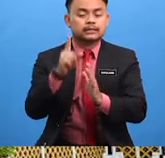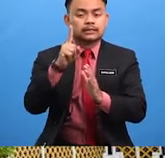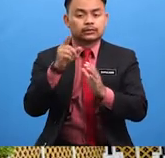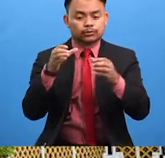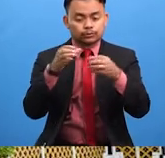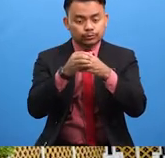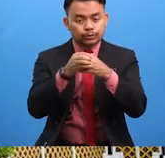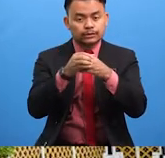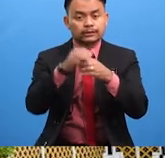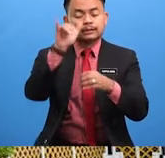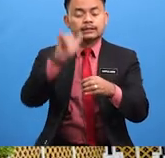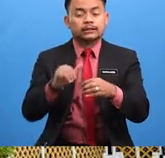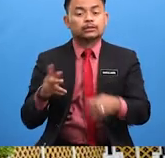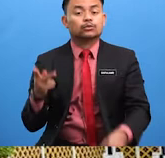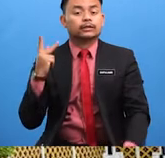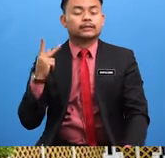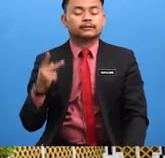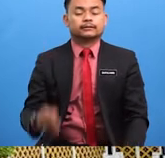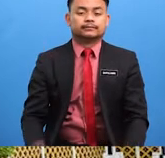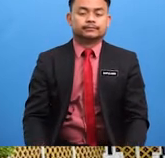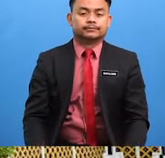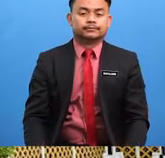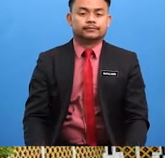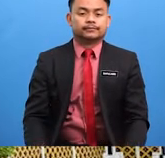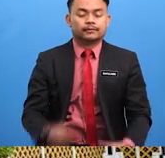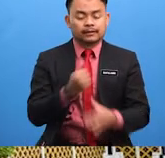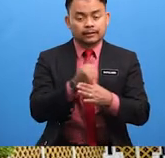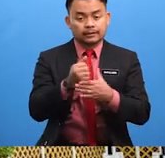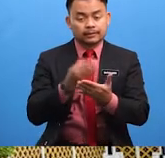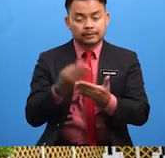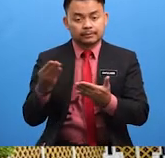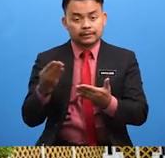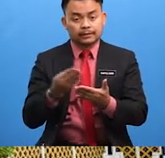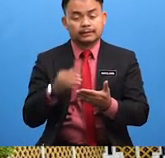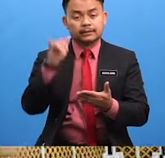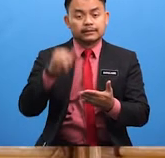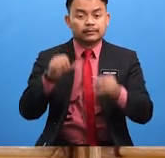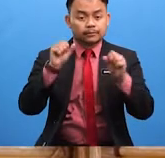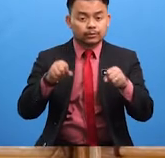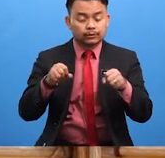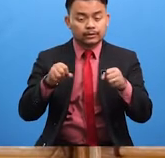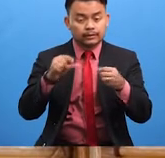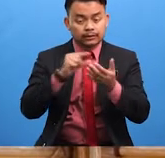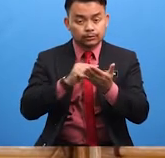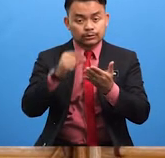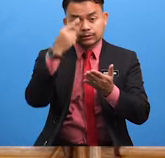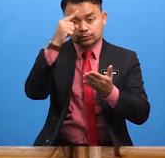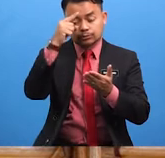seharian. Antara bahan-bahan yang boleh digunakan untuk membuat anyaman adalah seperti